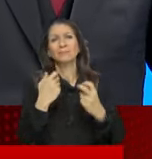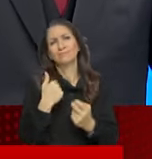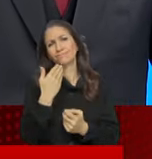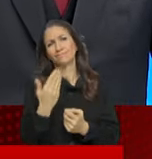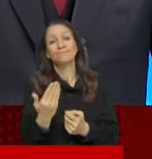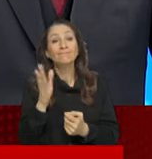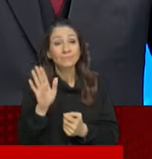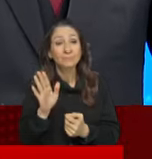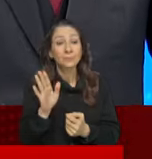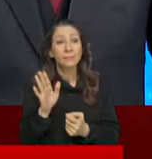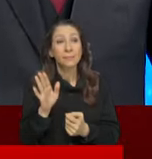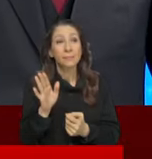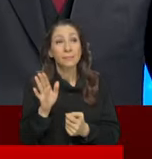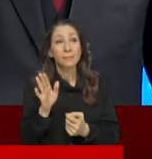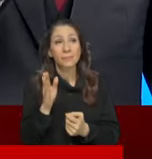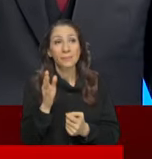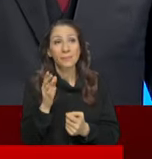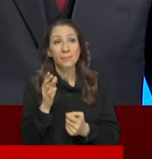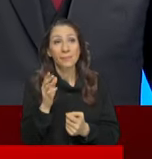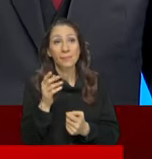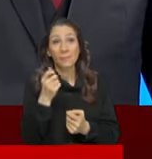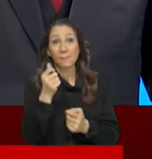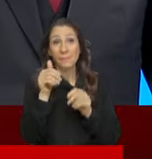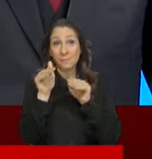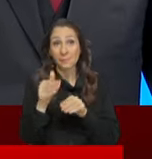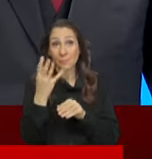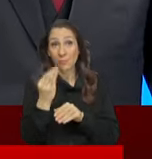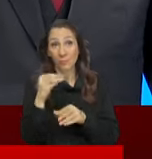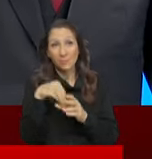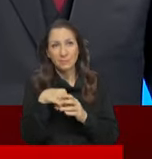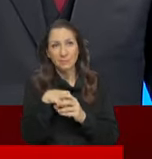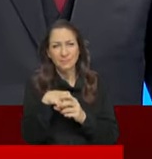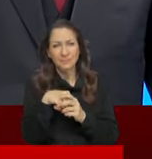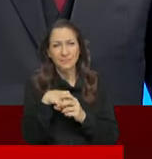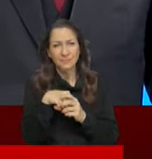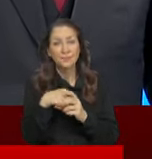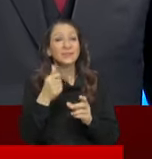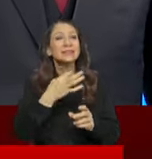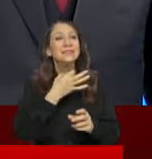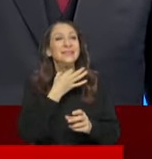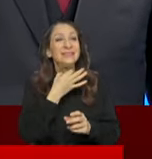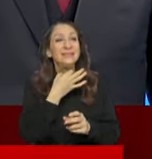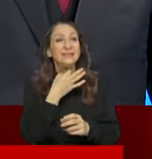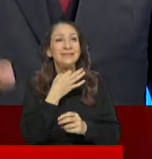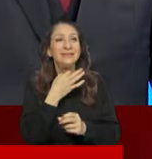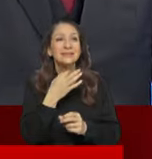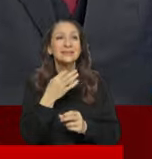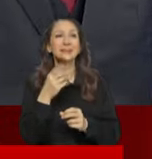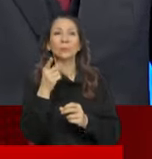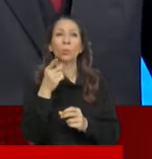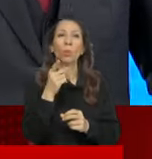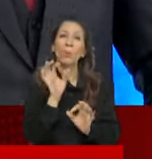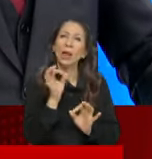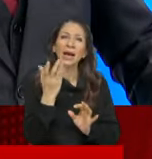söylüyoruz Diyoruz ki maddi desteğe ihtiyacı olanlar için geçim sıkıntısı çek ne kadar kişinin var mesela